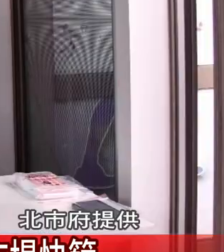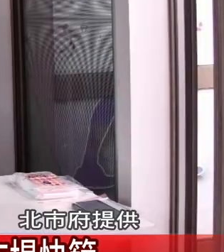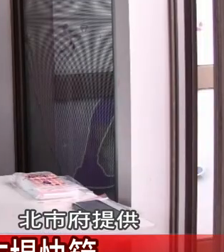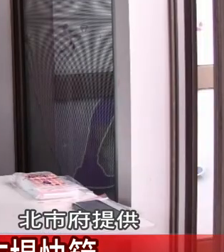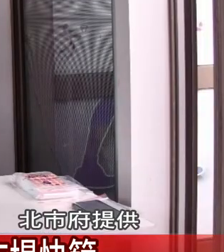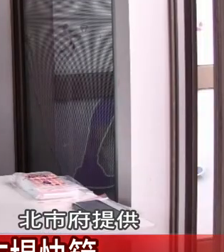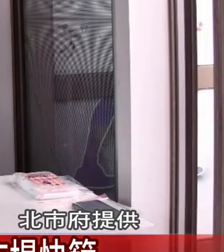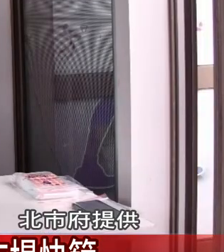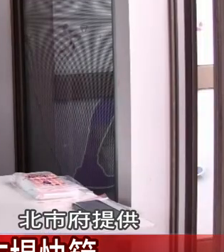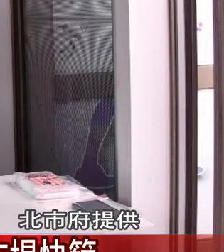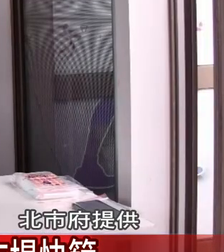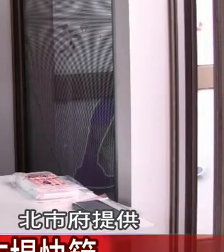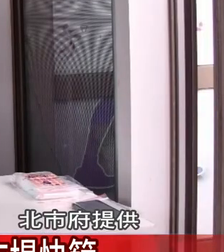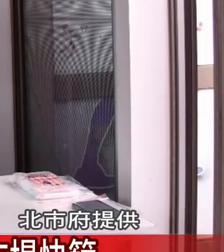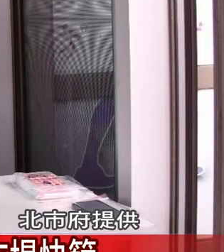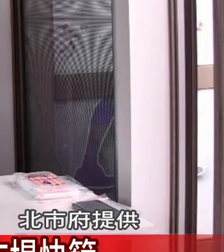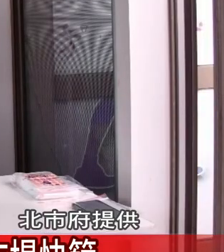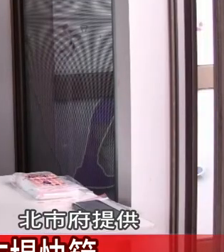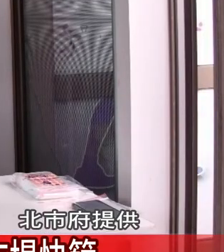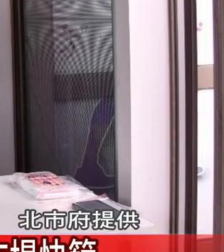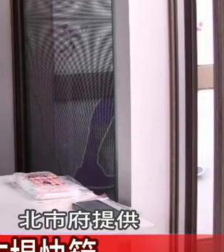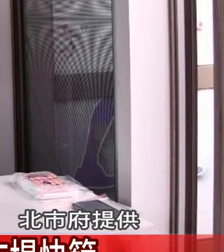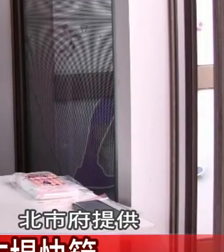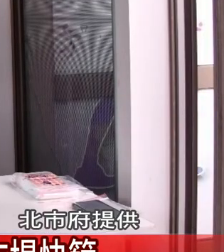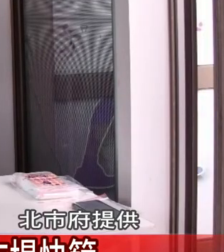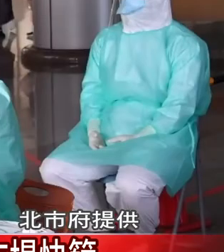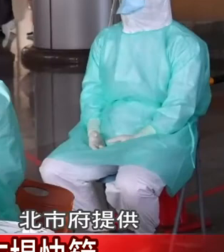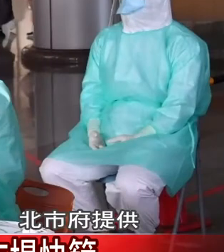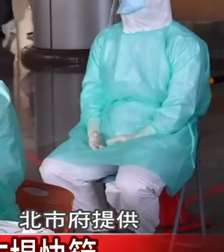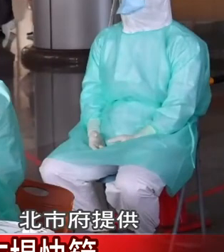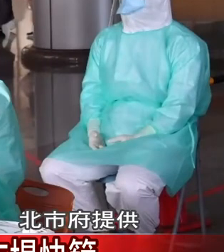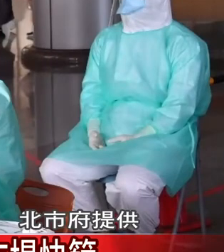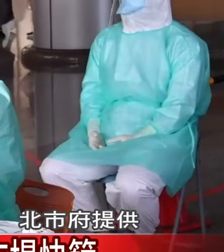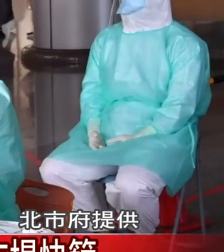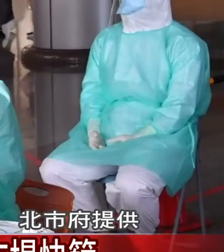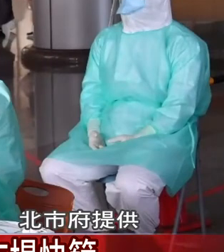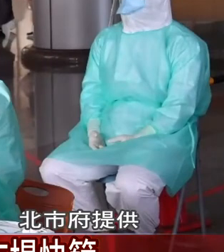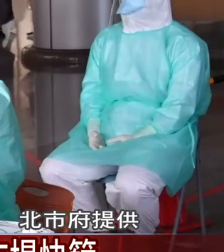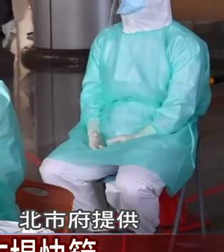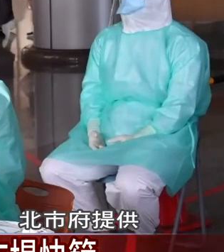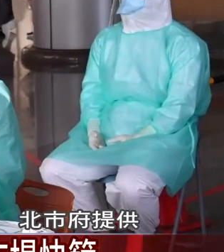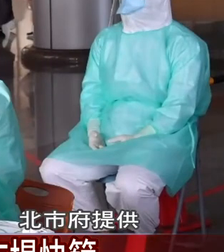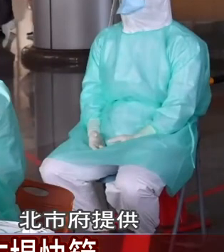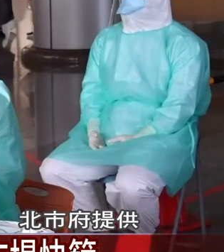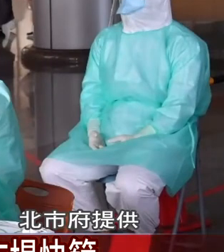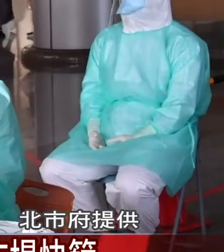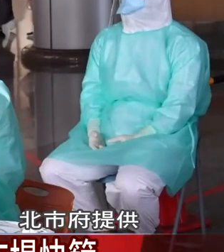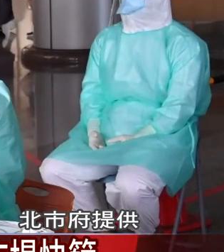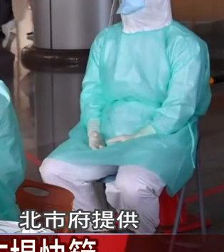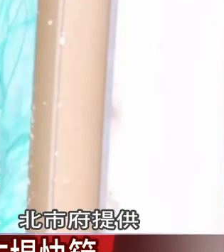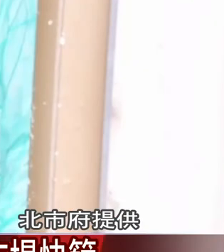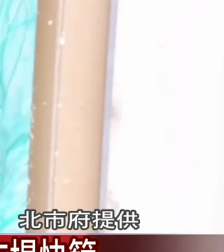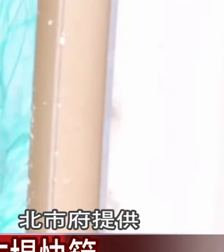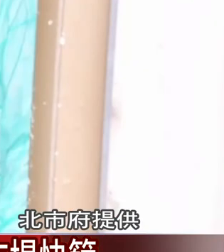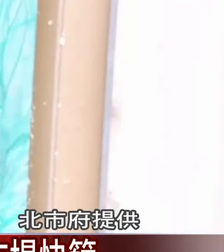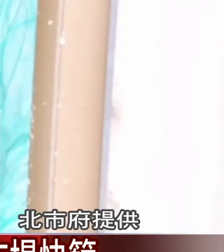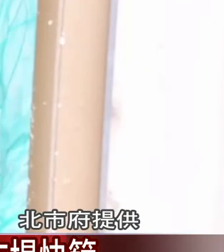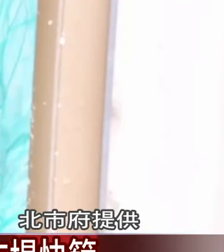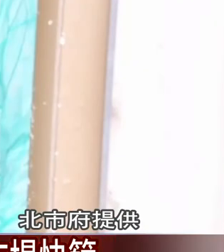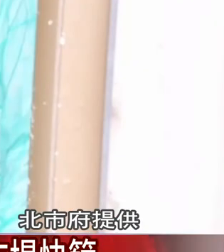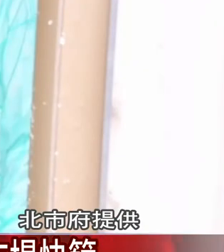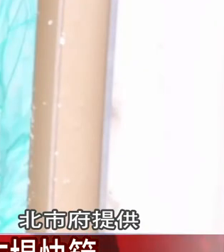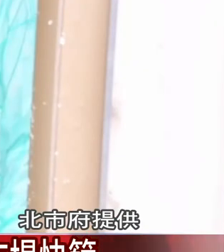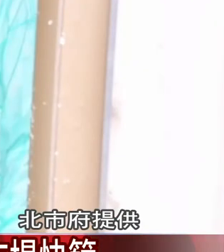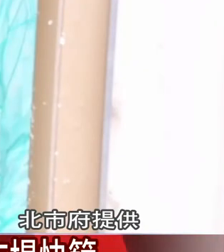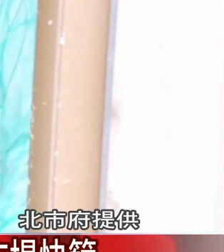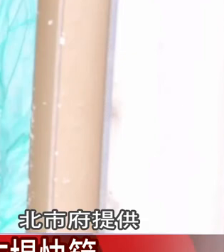去。 快筛队这几天会在华南市场快筛。黄珊珊说，万华因为现在是重要热区，还有第一渔果